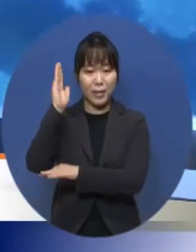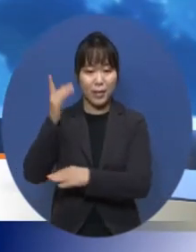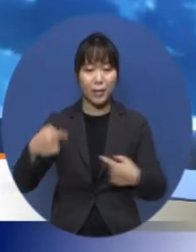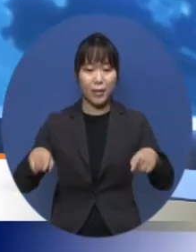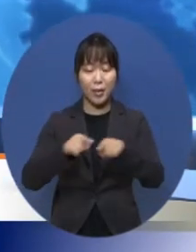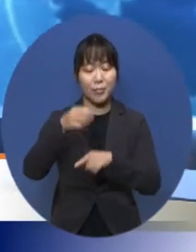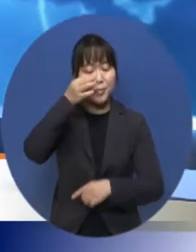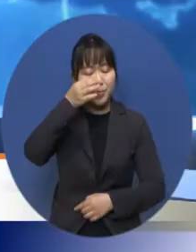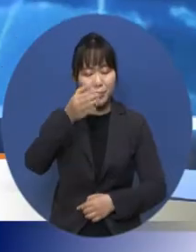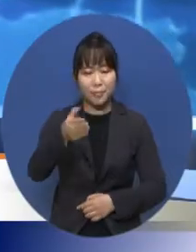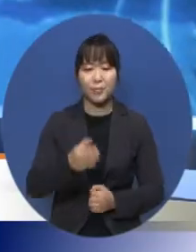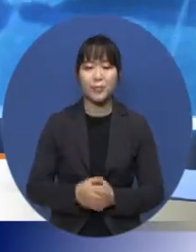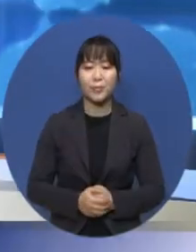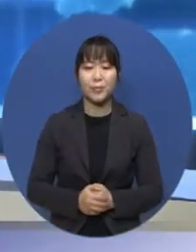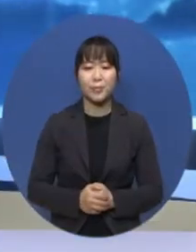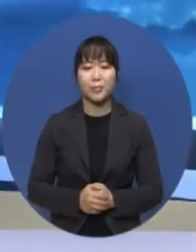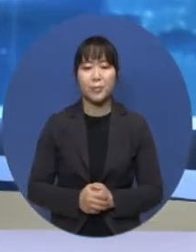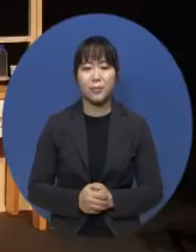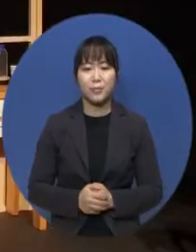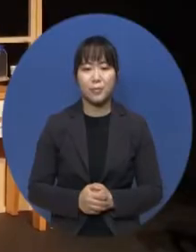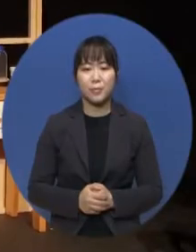김은균 리포터가 들어봤습니다.